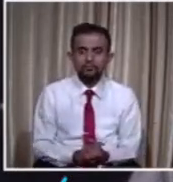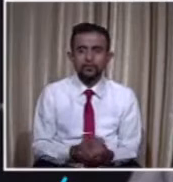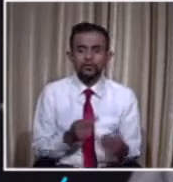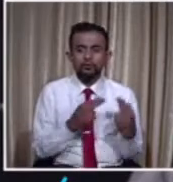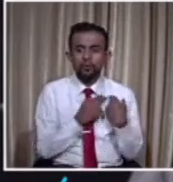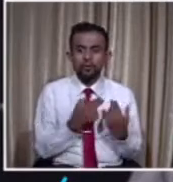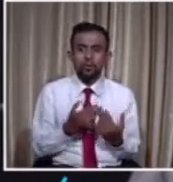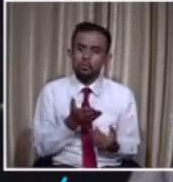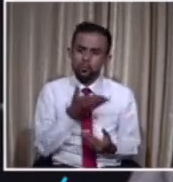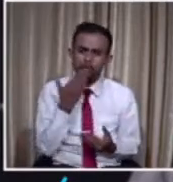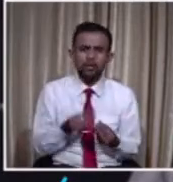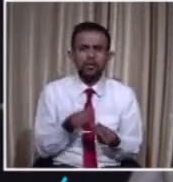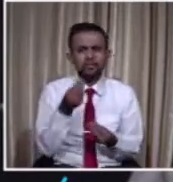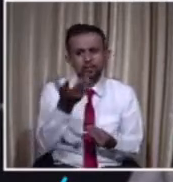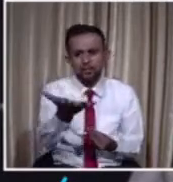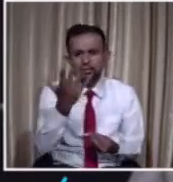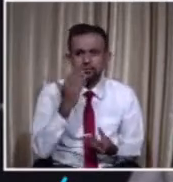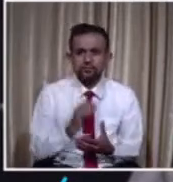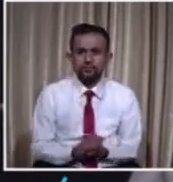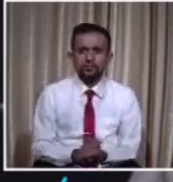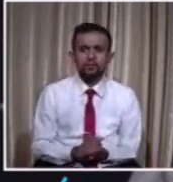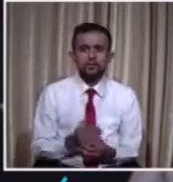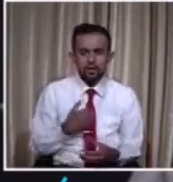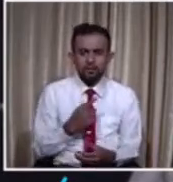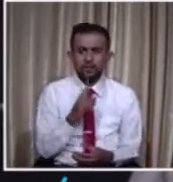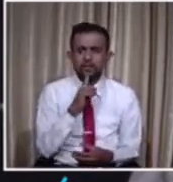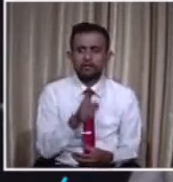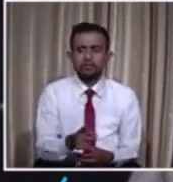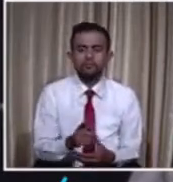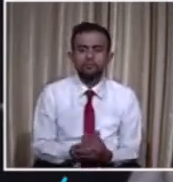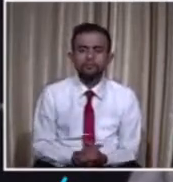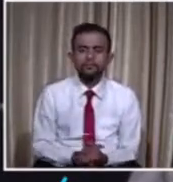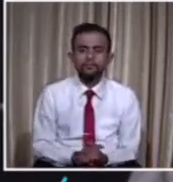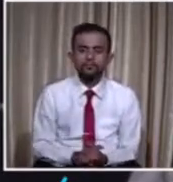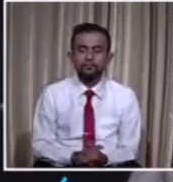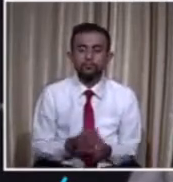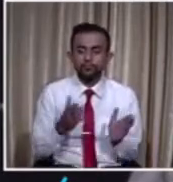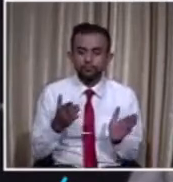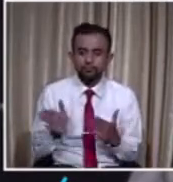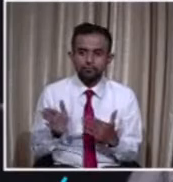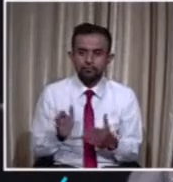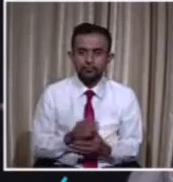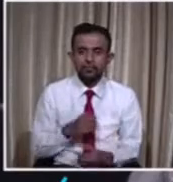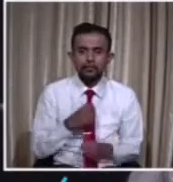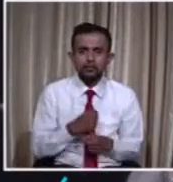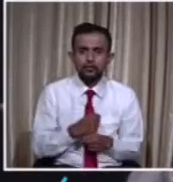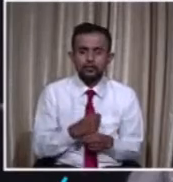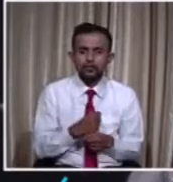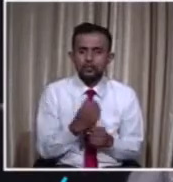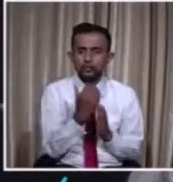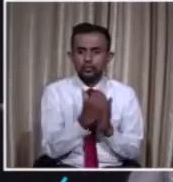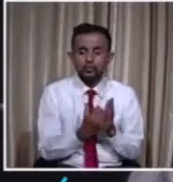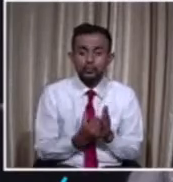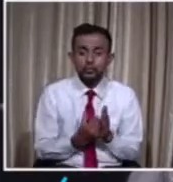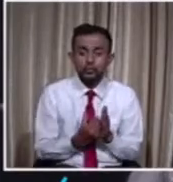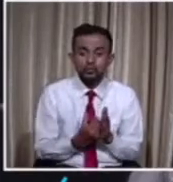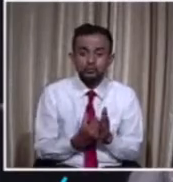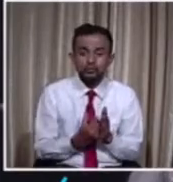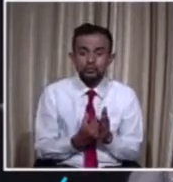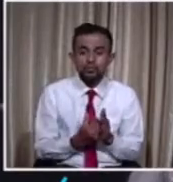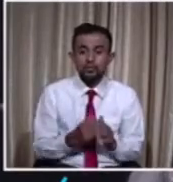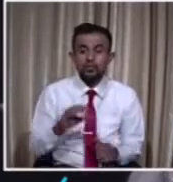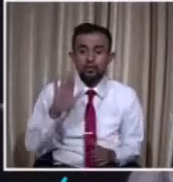wagakim daran pulang agat denna, ekatuma apa illim? Ila agat, anko biasa hatre,